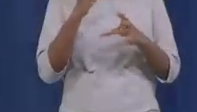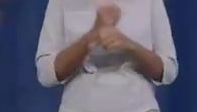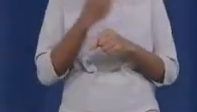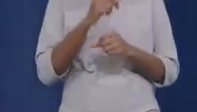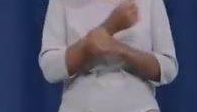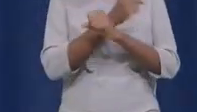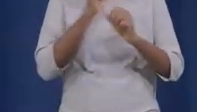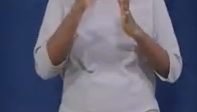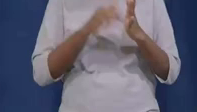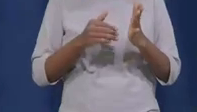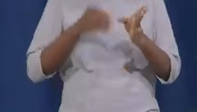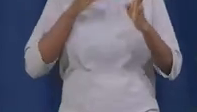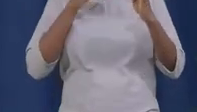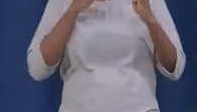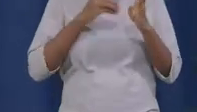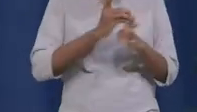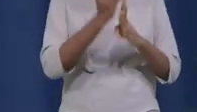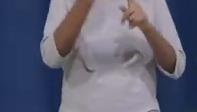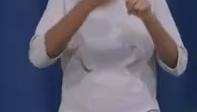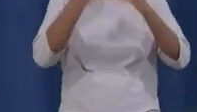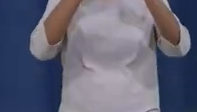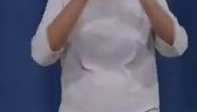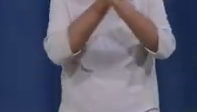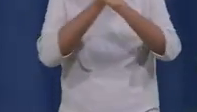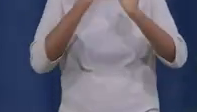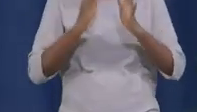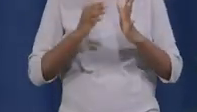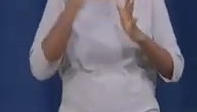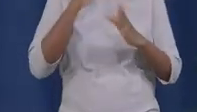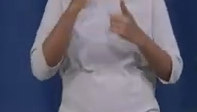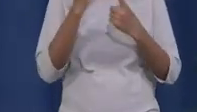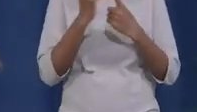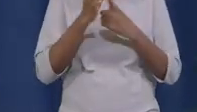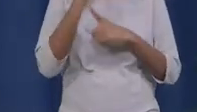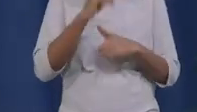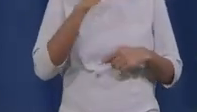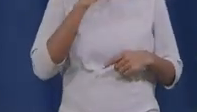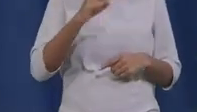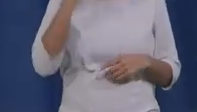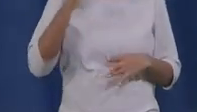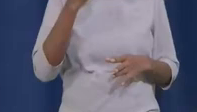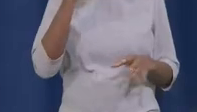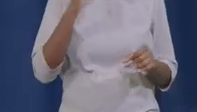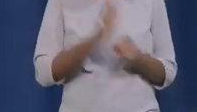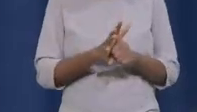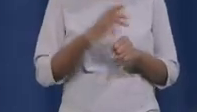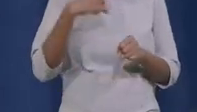Mais ils ont eu le salut directement du Sauveur. Sa parole, son